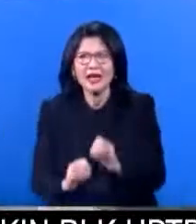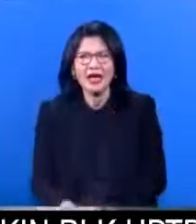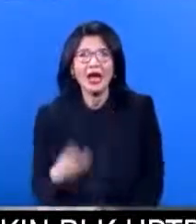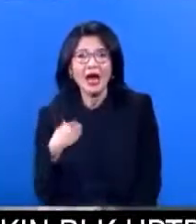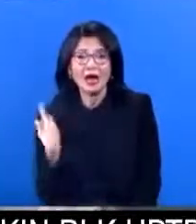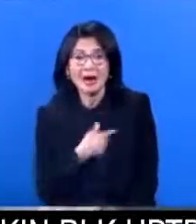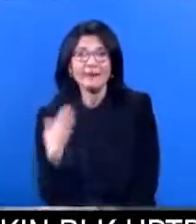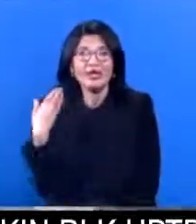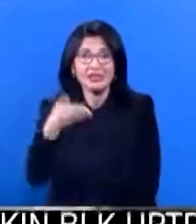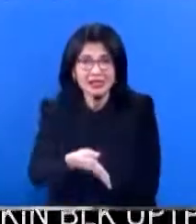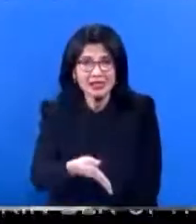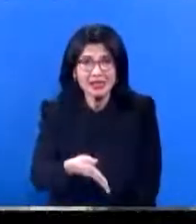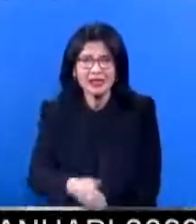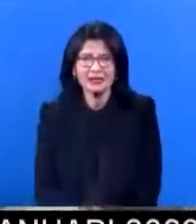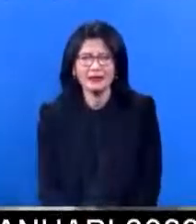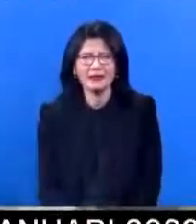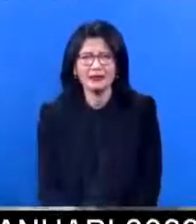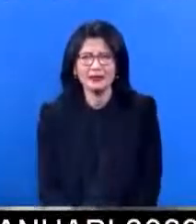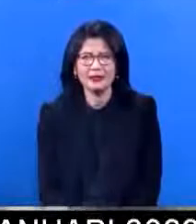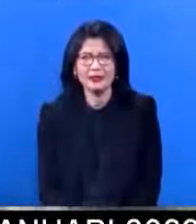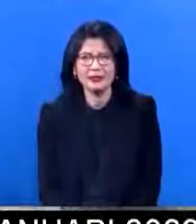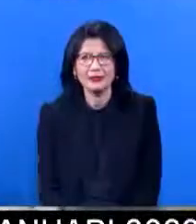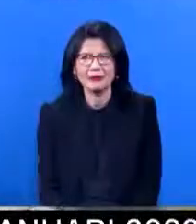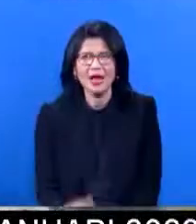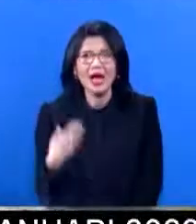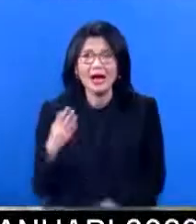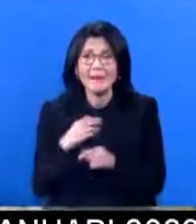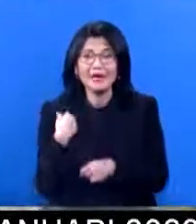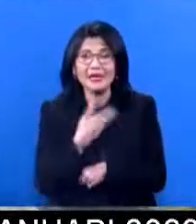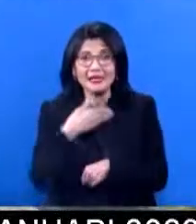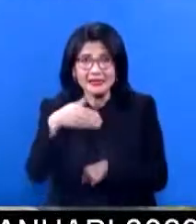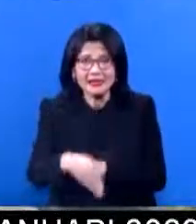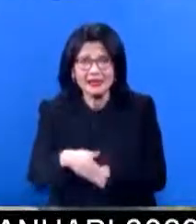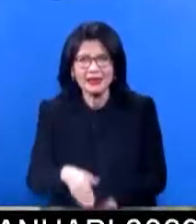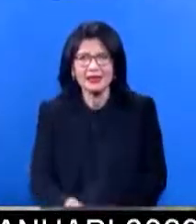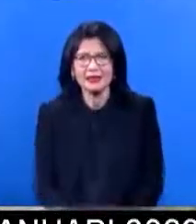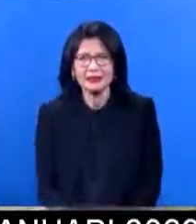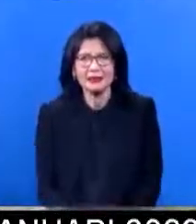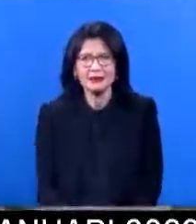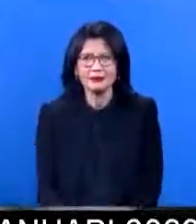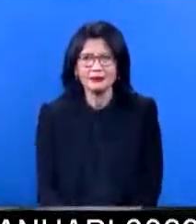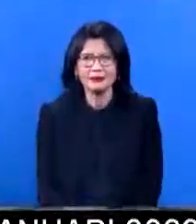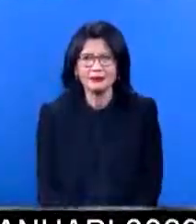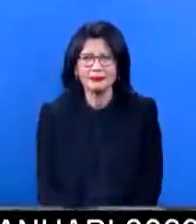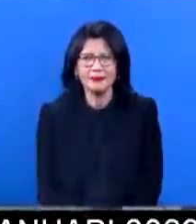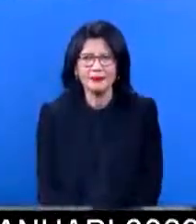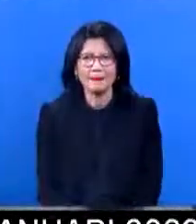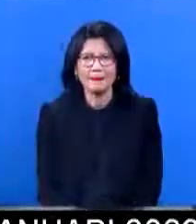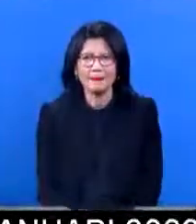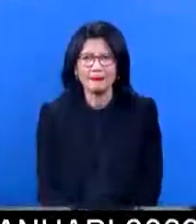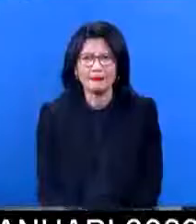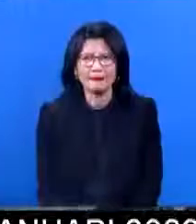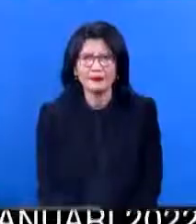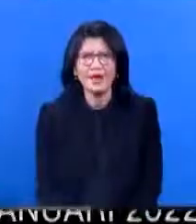to against the rule of Indonesian or against government or against anyone in here.